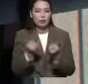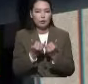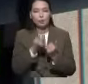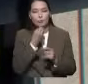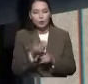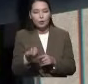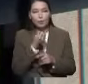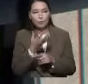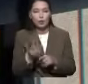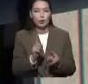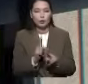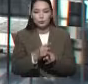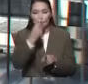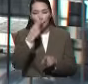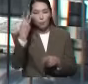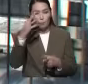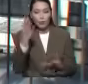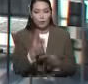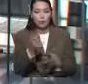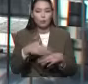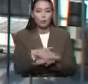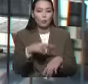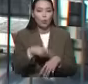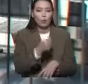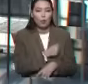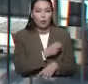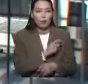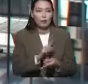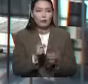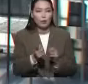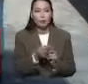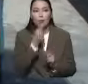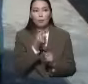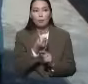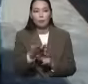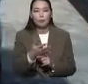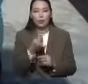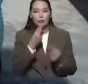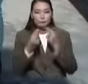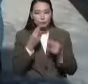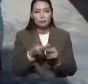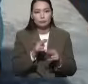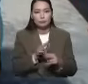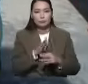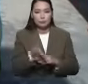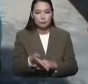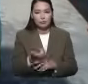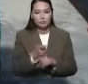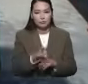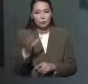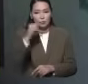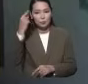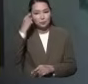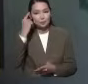дәстүрімізге дендеп енді. Мұндайды көпшілік көңіл айтуға емес, көз сүрінер дастарханнан дәм тату үшін барама деп ойланып